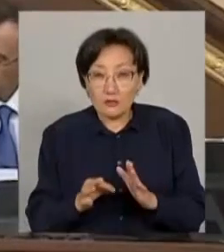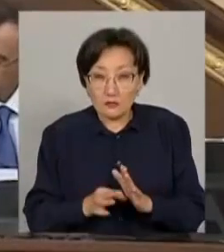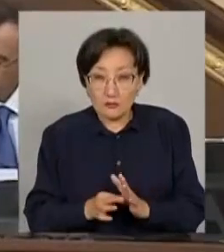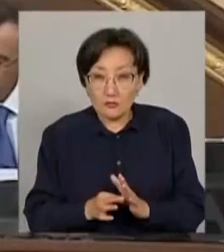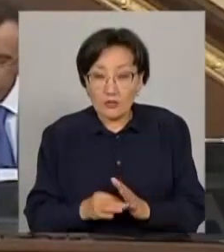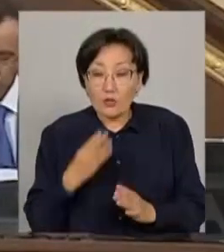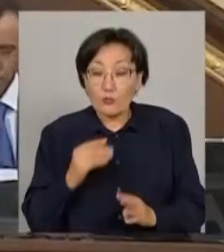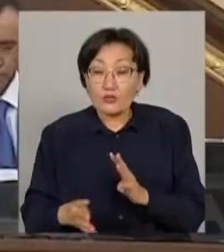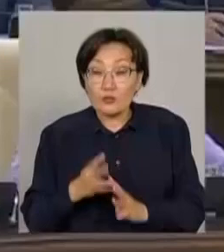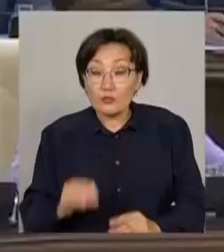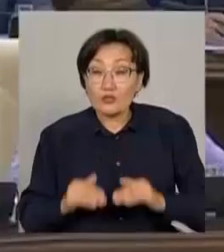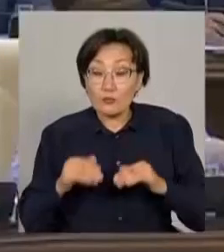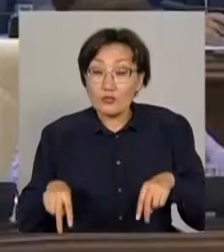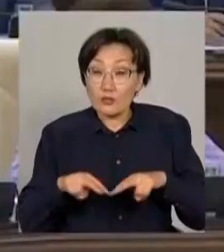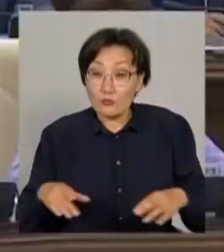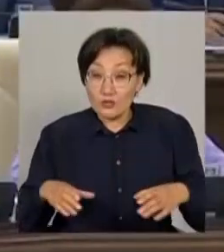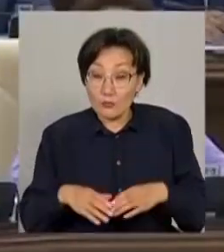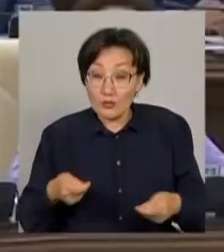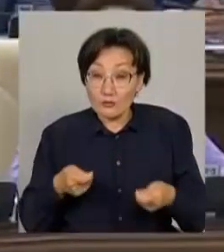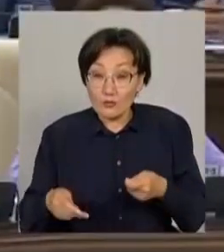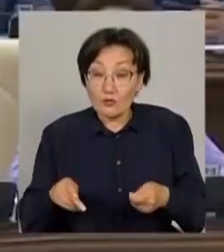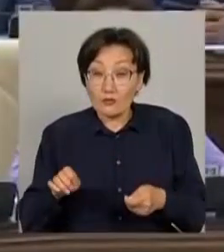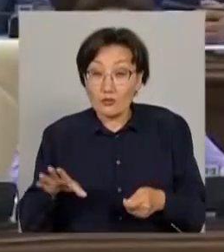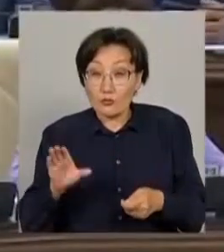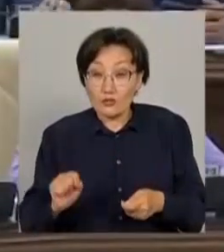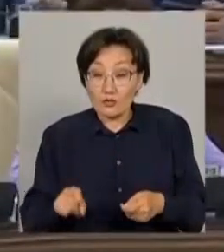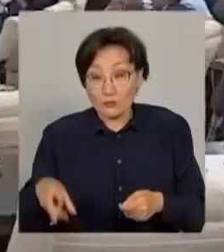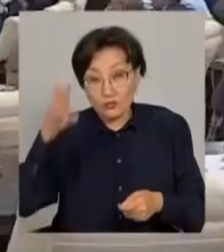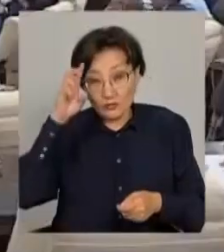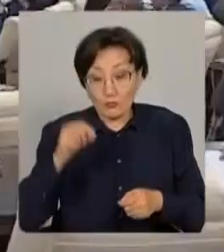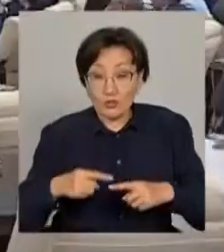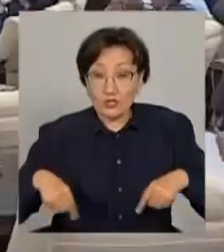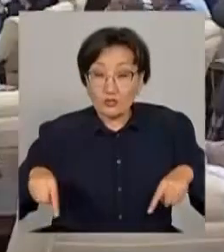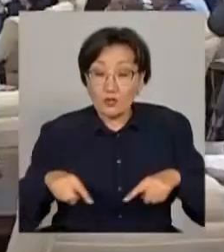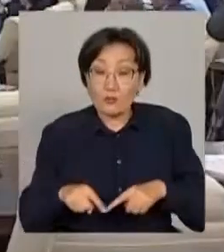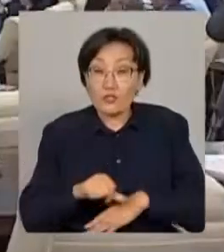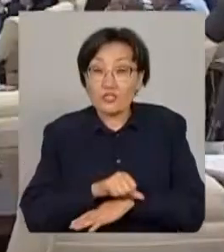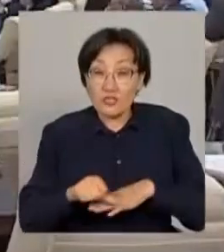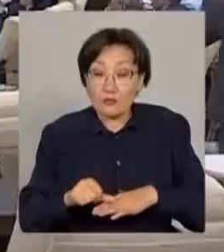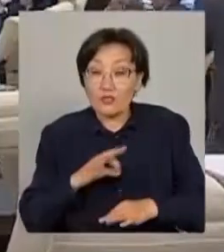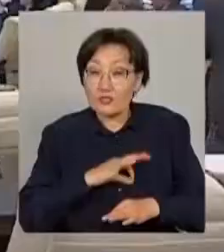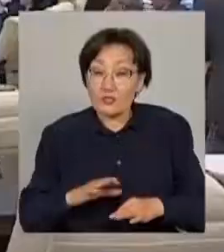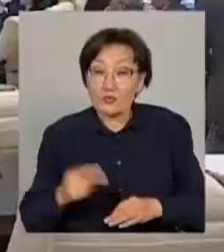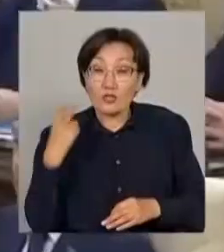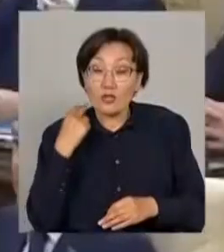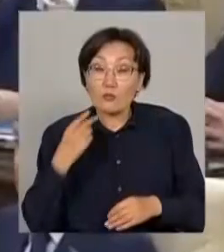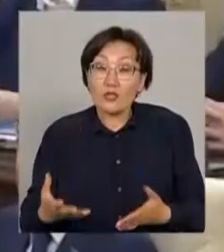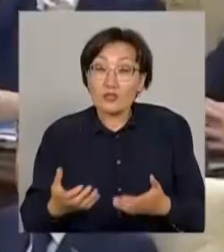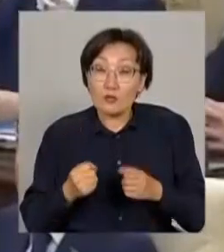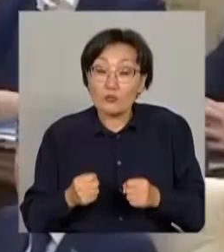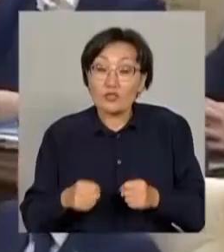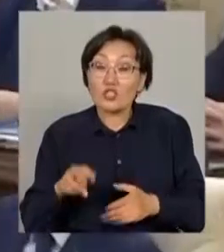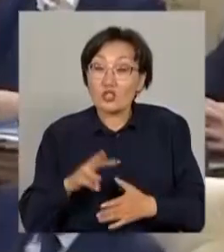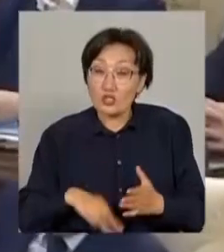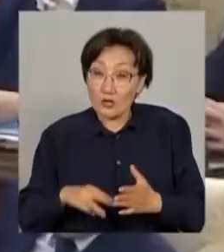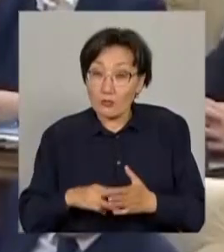Ал өз кезегінде жоғары аудиторлық палата төрағасы Наталья Годунова мемлекеттік органдарға сырттан тиімсіз қарыз таратқан үшін салынатын